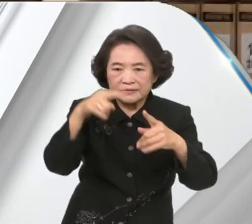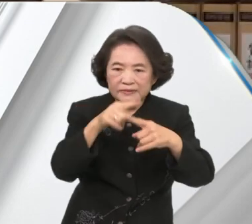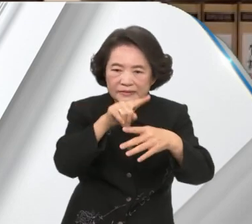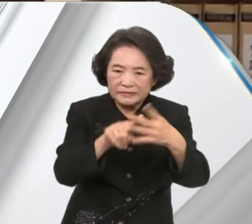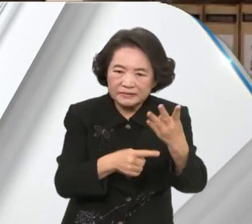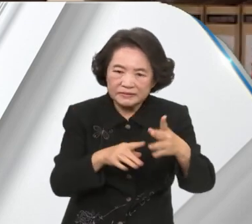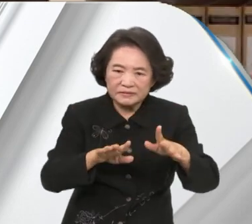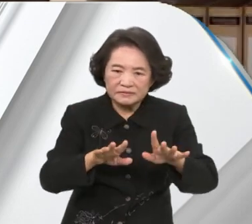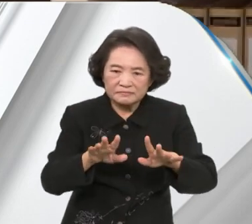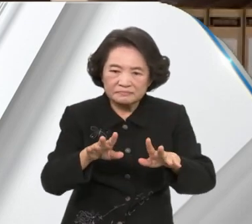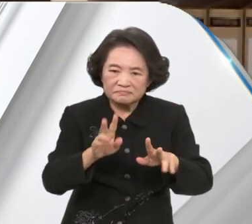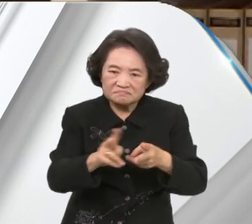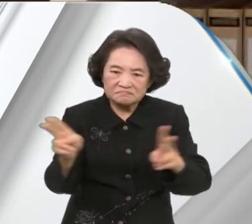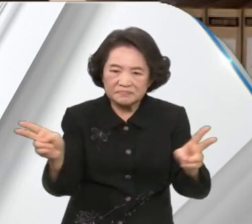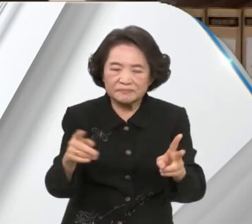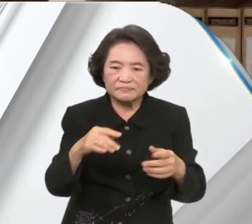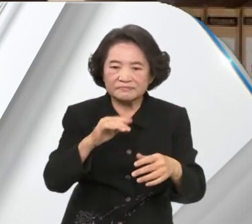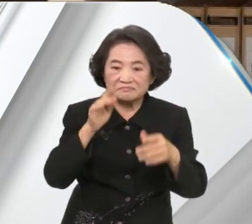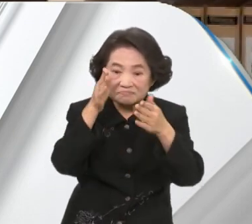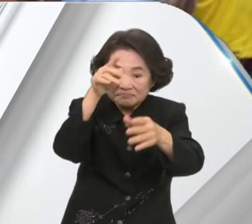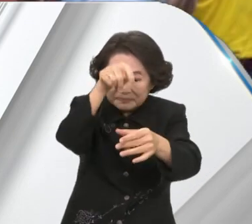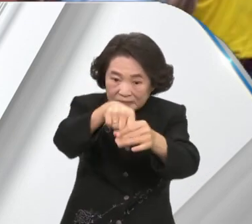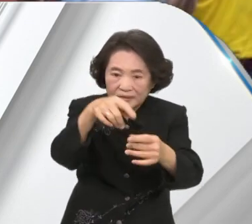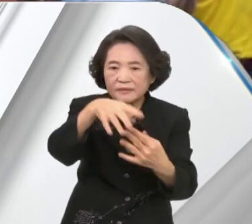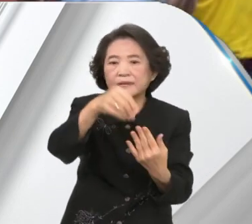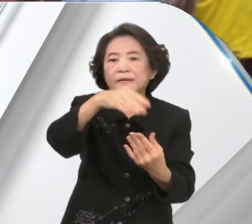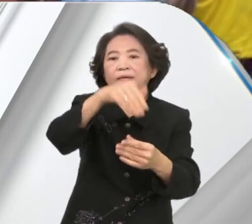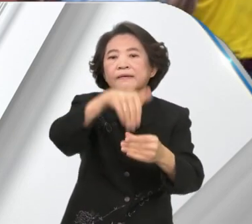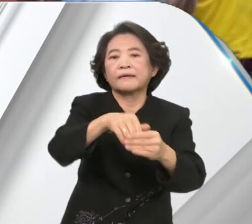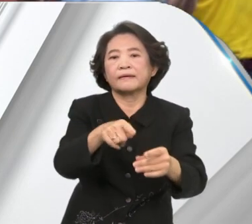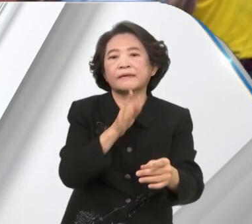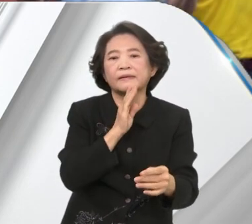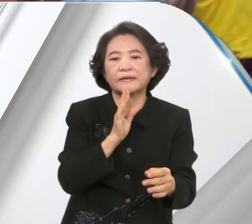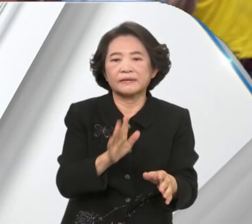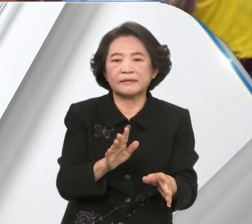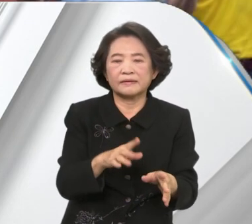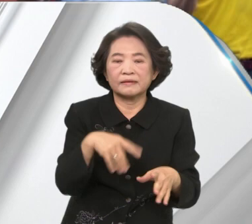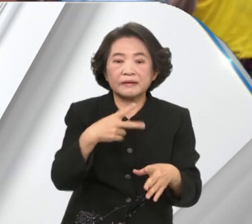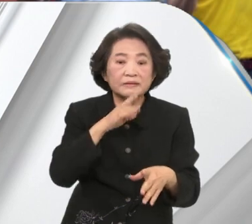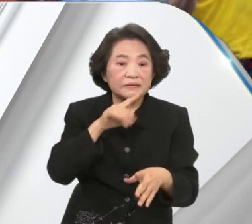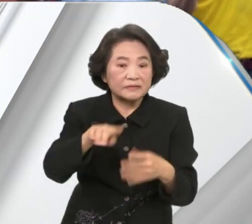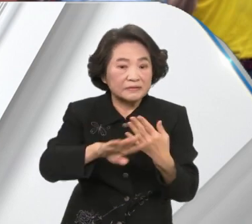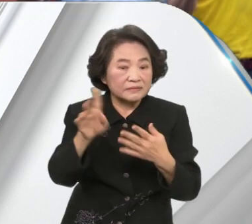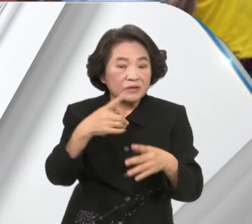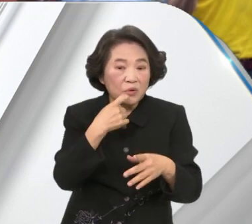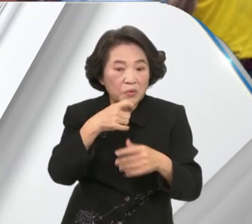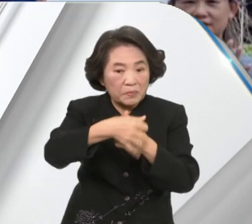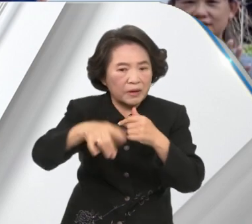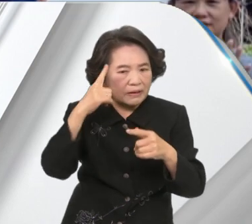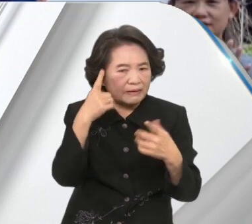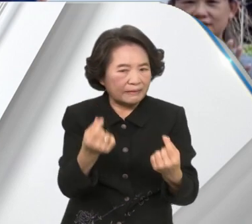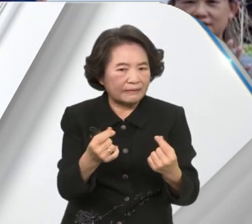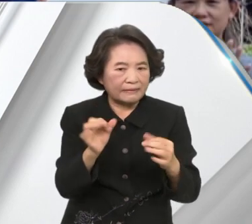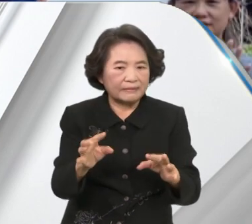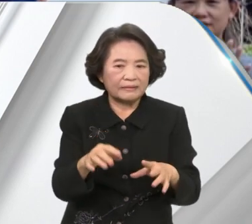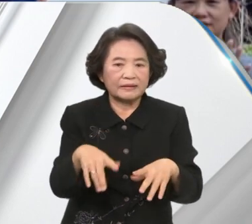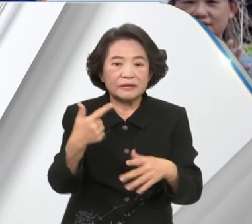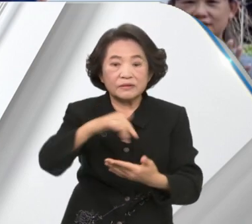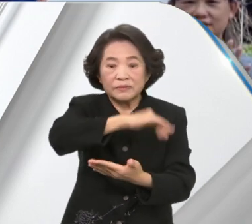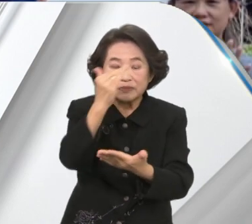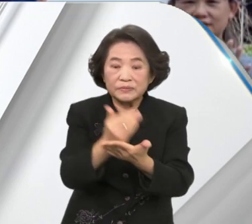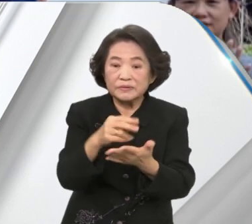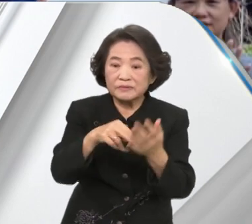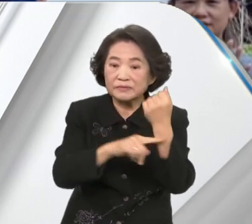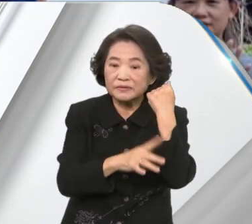事布局当中，完全是以选举作为考量。 就连民进党强党立委对案内嘅人事安排未见头听，对绿队内嘅立委张